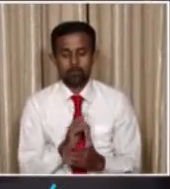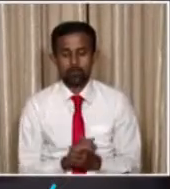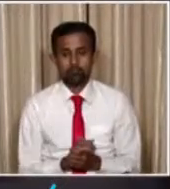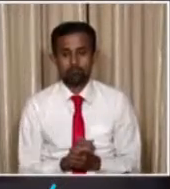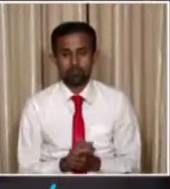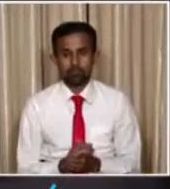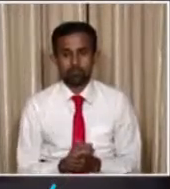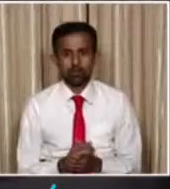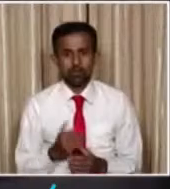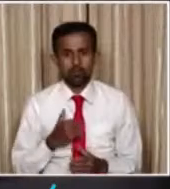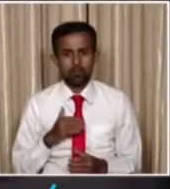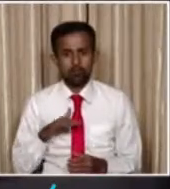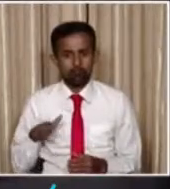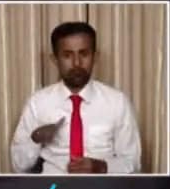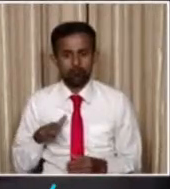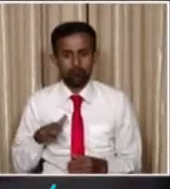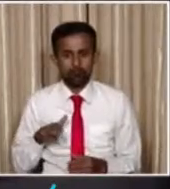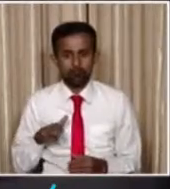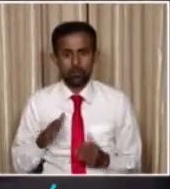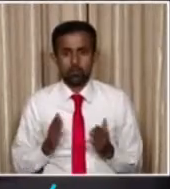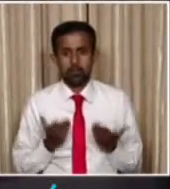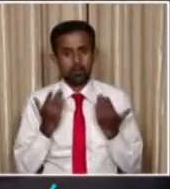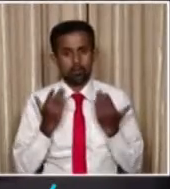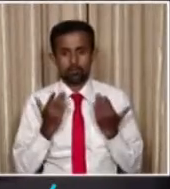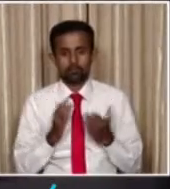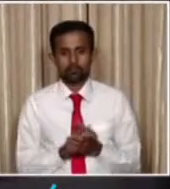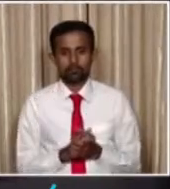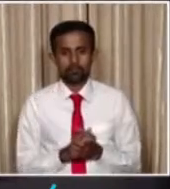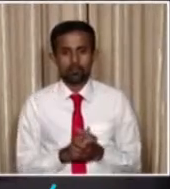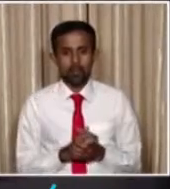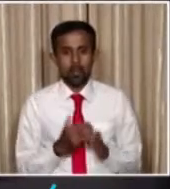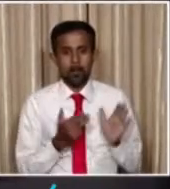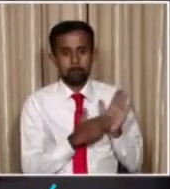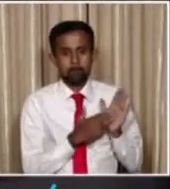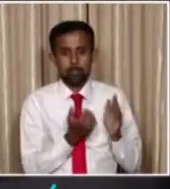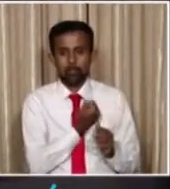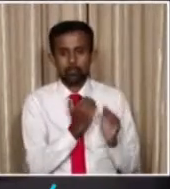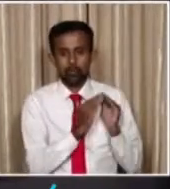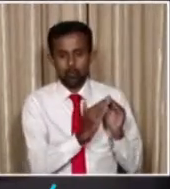දැන් අපේ පැත්ත පටන් ගමු. දැන් මාරවිල රෝහලේ